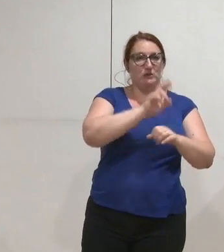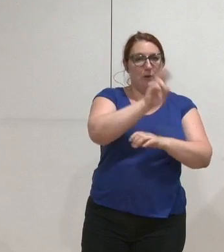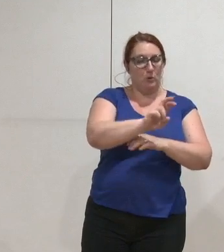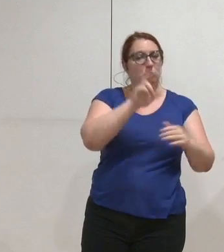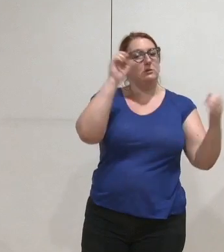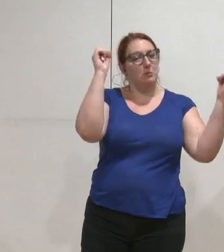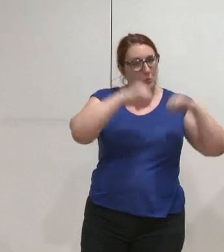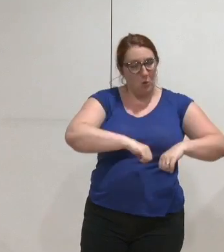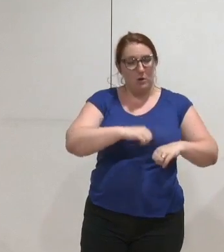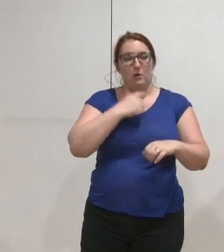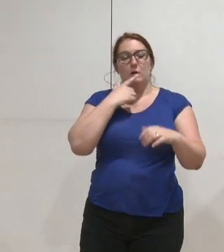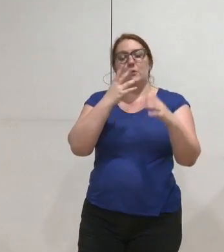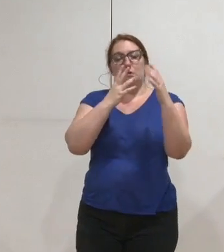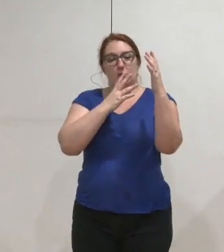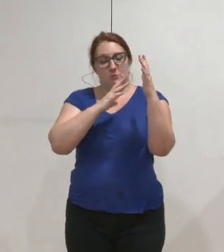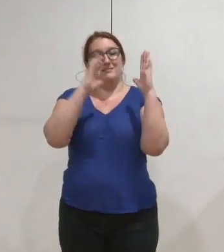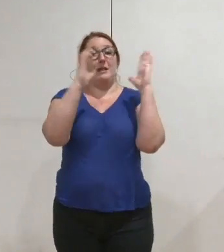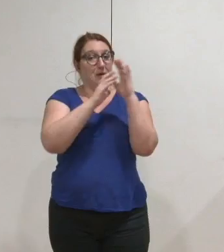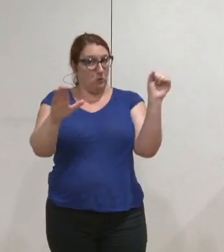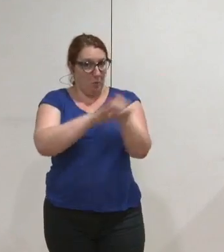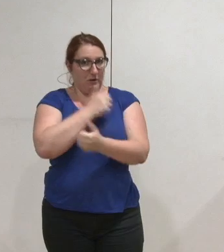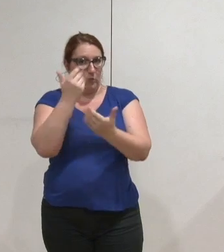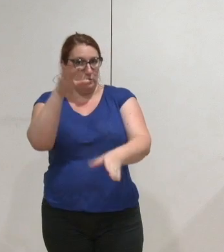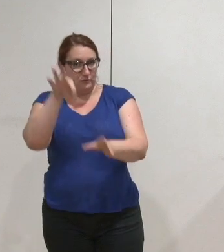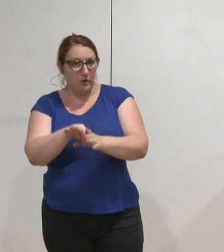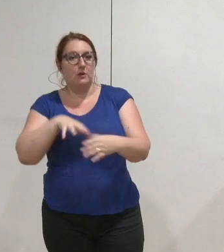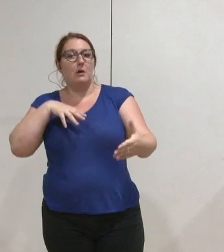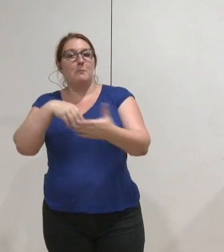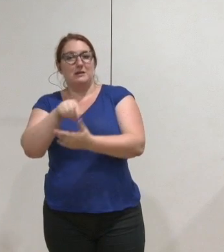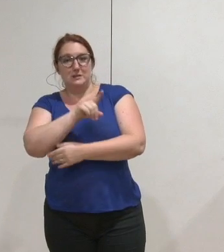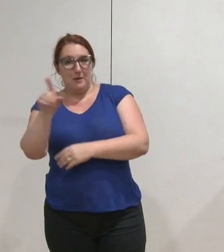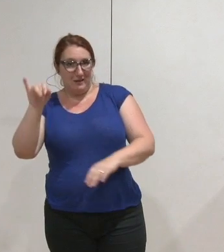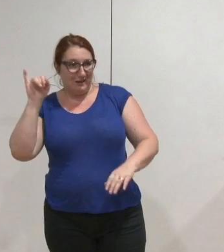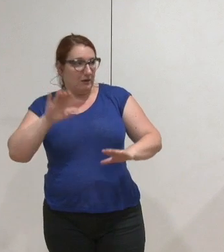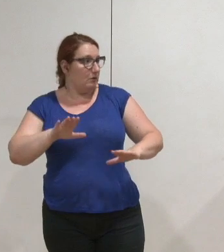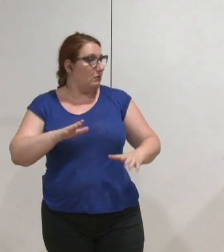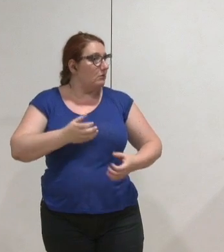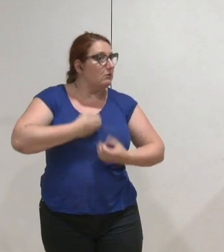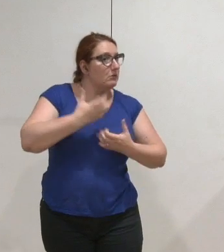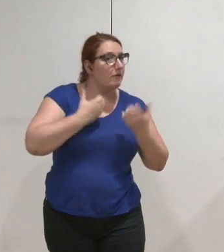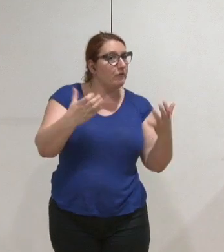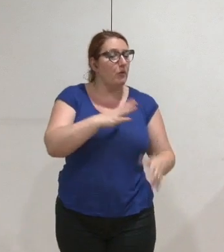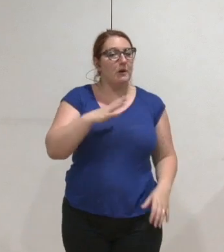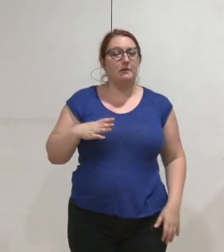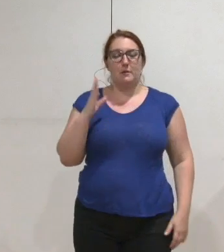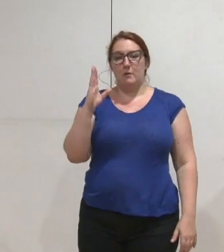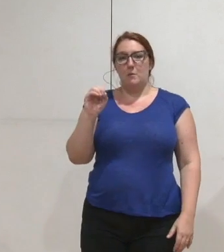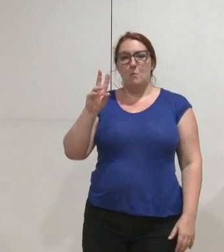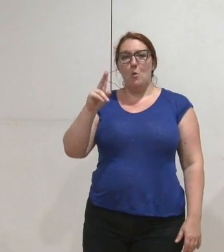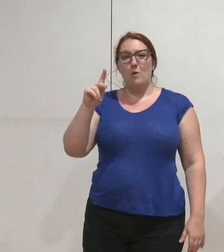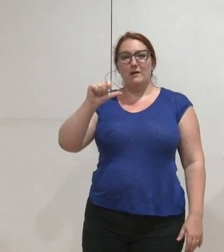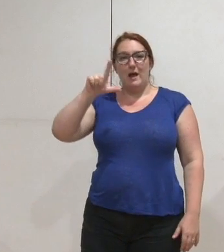délibération ainsi amendée qui ne prend pas part au vote voulez prendre la parole m boucala oui pour